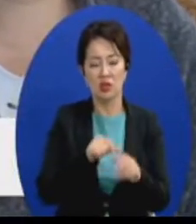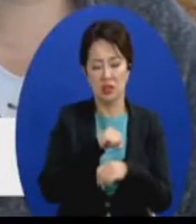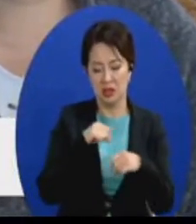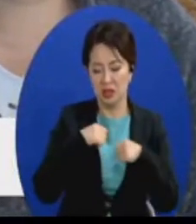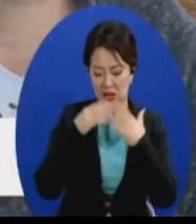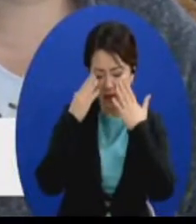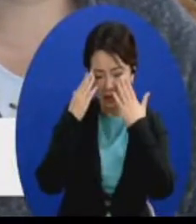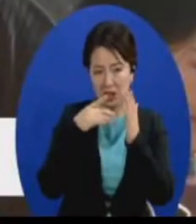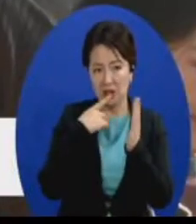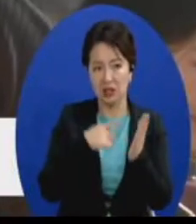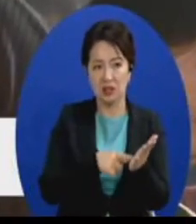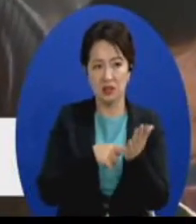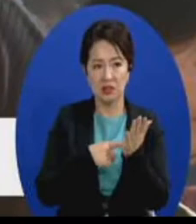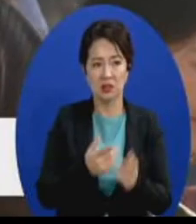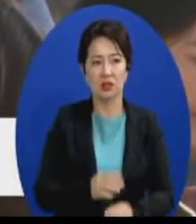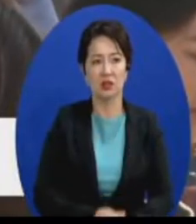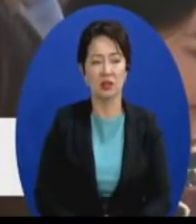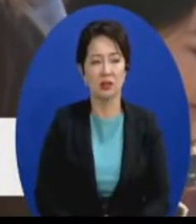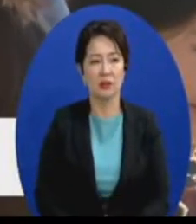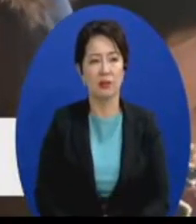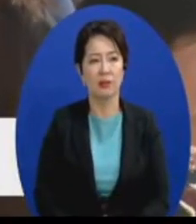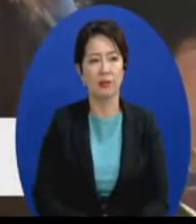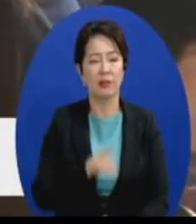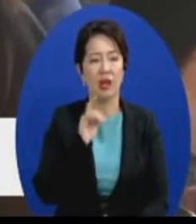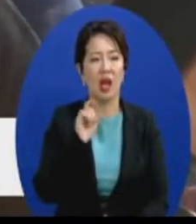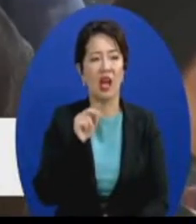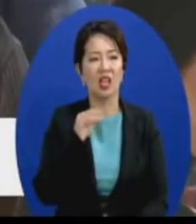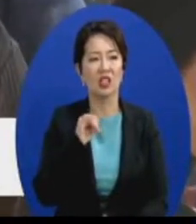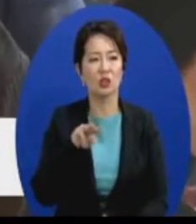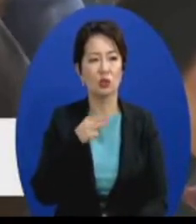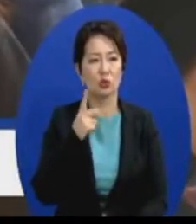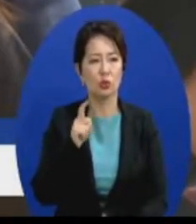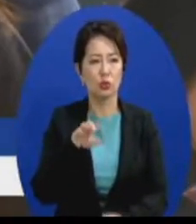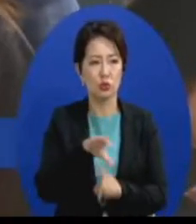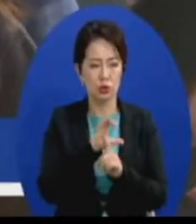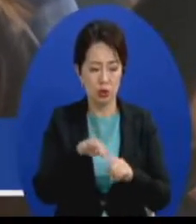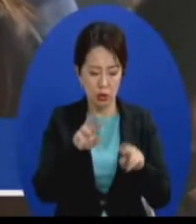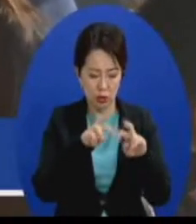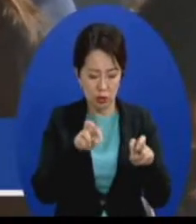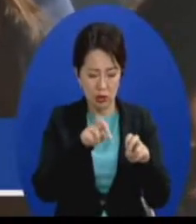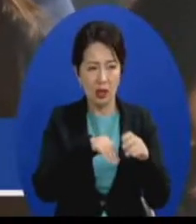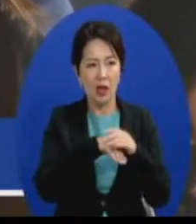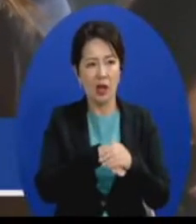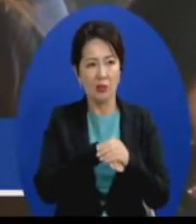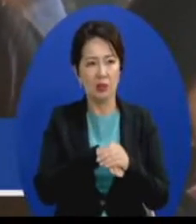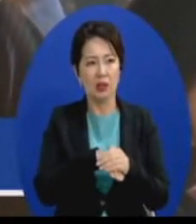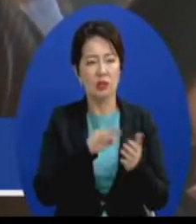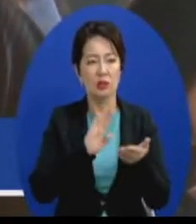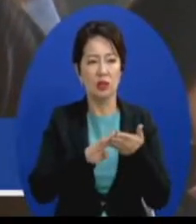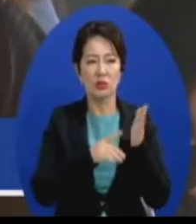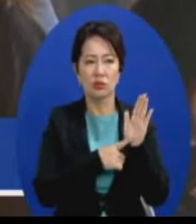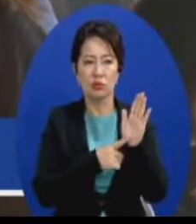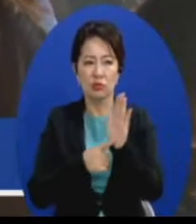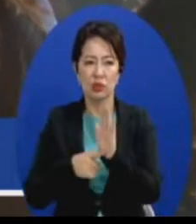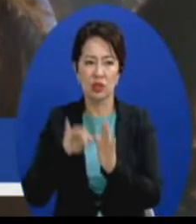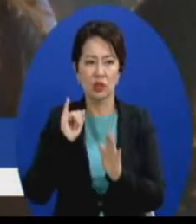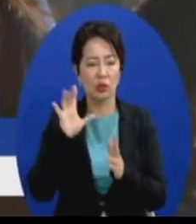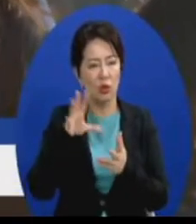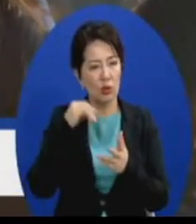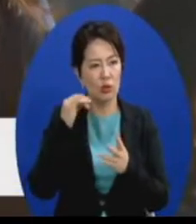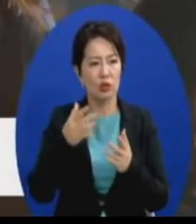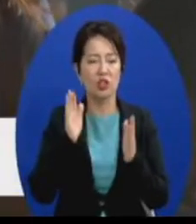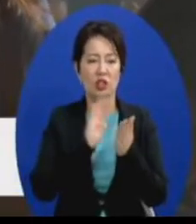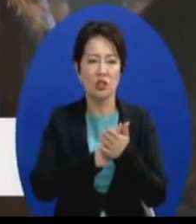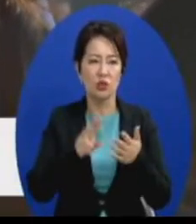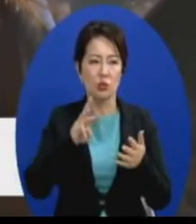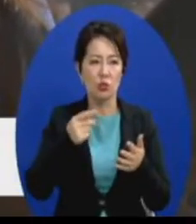байгаа илэрхийлж байна. Хан хэдэн нутгийнхаа төгс соёлын үеийг судлан шинжлэх, хадгалан хамгаалах, сурчлан түгээлэх оюуны орд